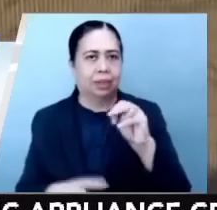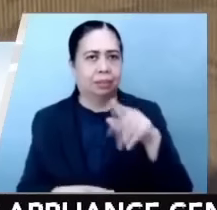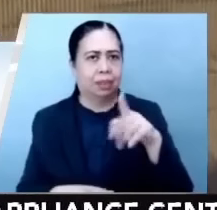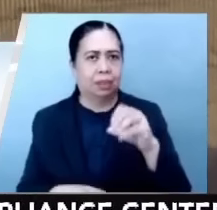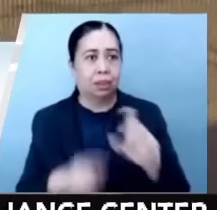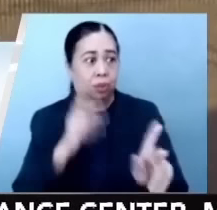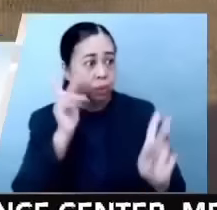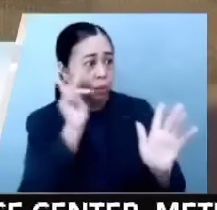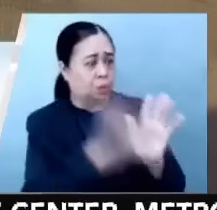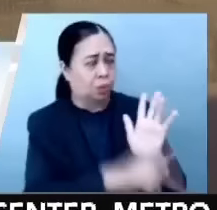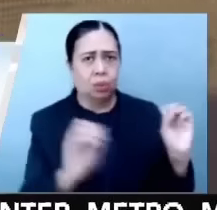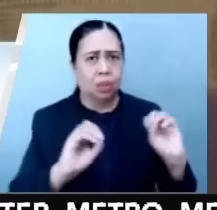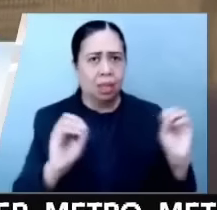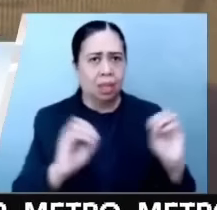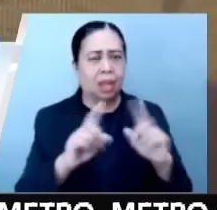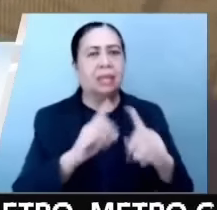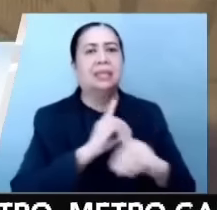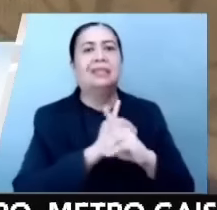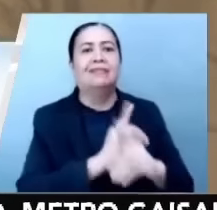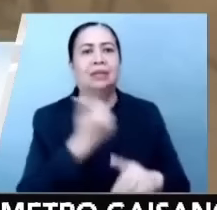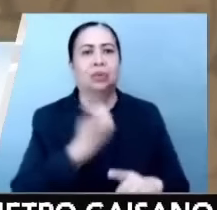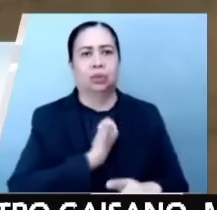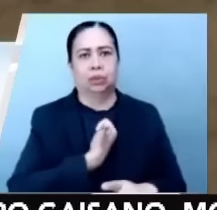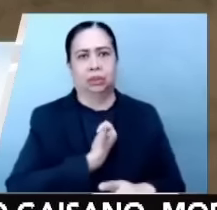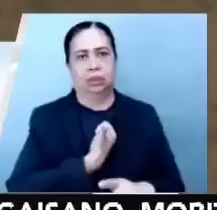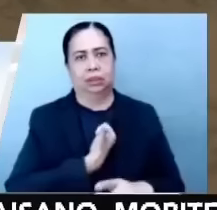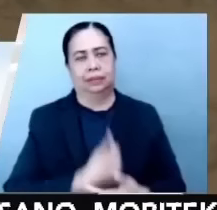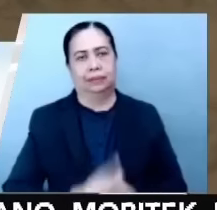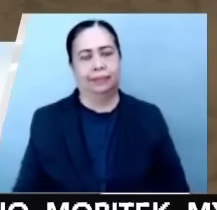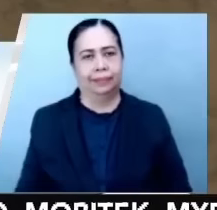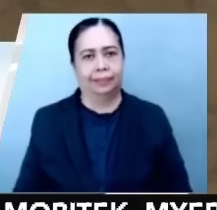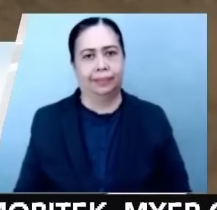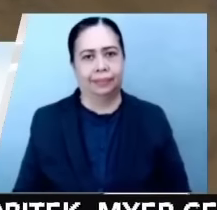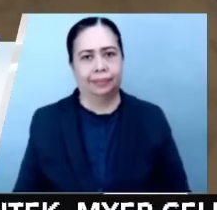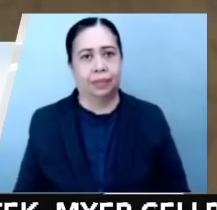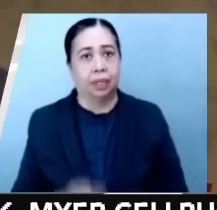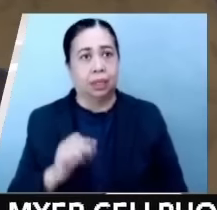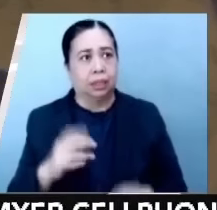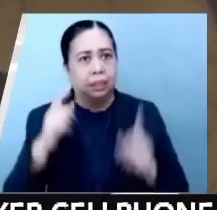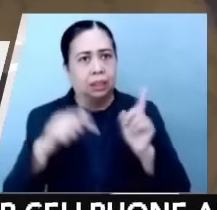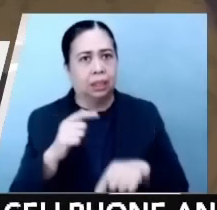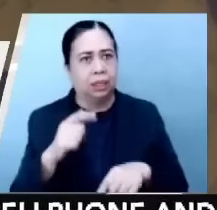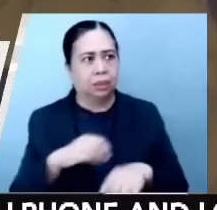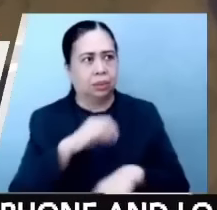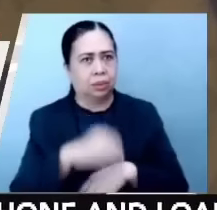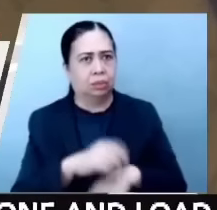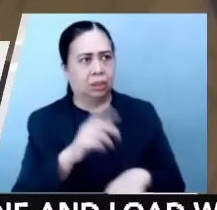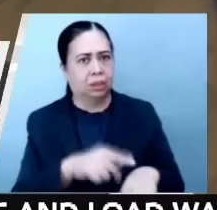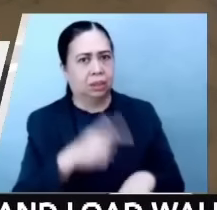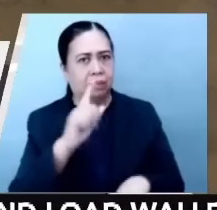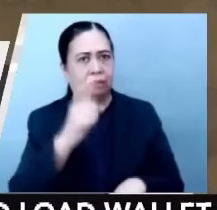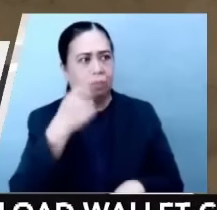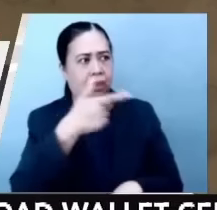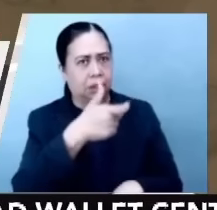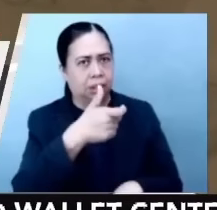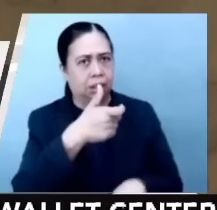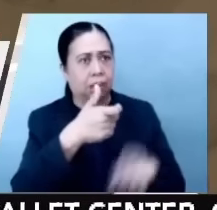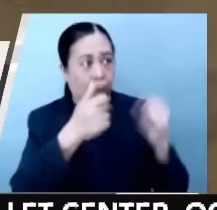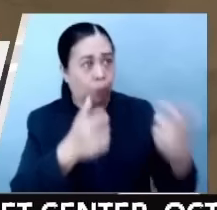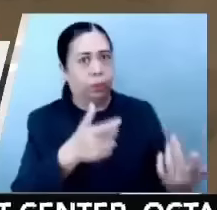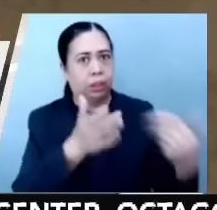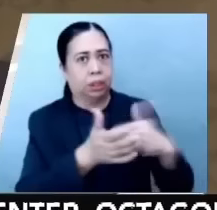lalaki. Dinepensahan lang daw niya ang kanyang sarili. Hindi ko naman masabing overill kasi sa unang putok ko pwede pa siyang gumalo kasi 'yung bala